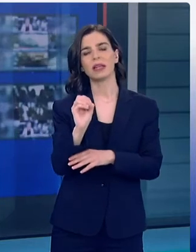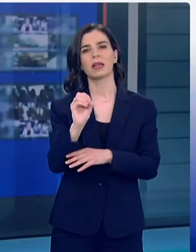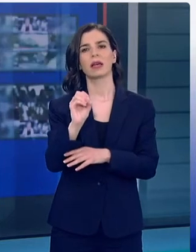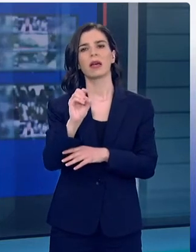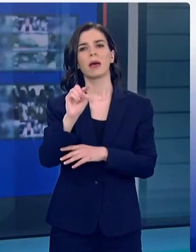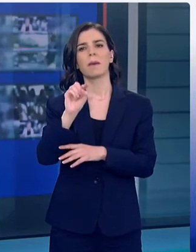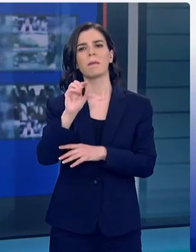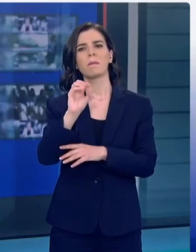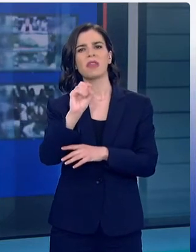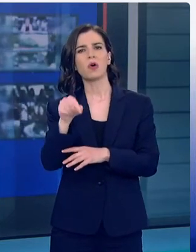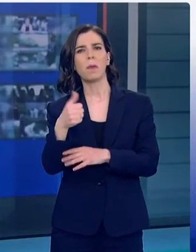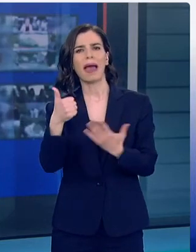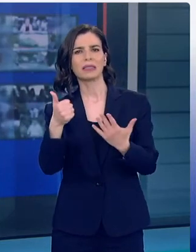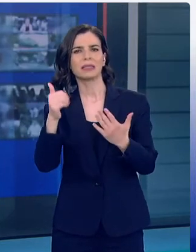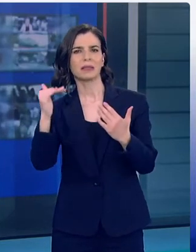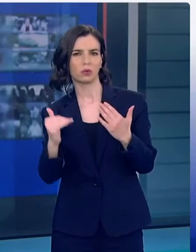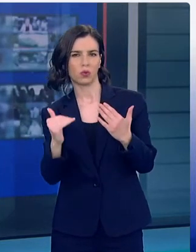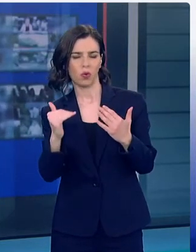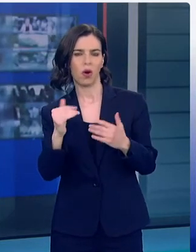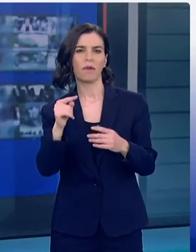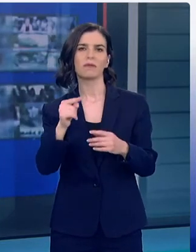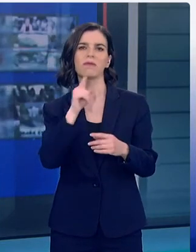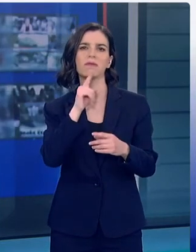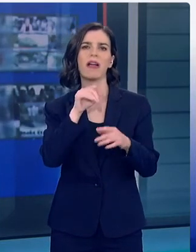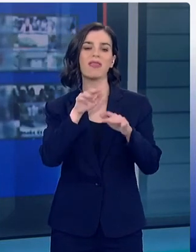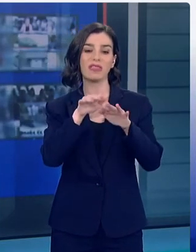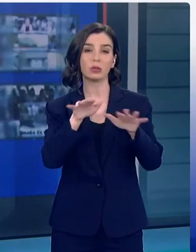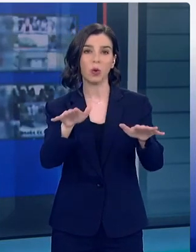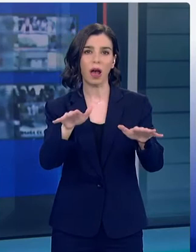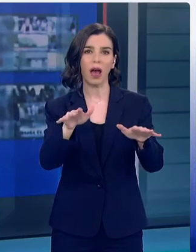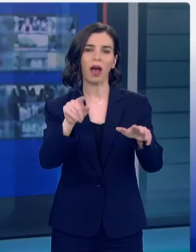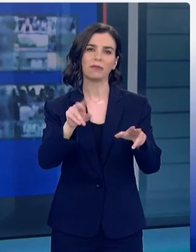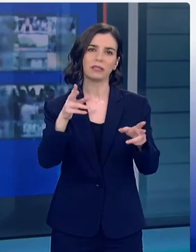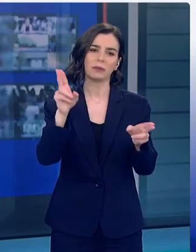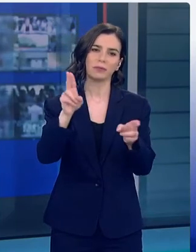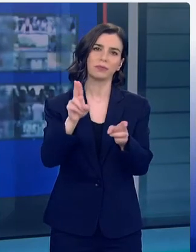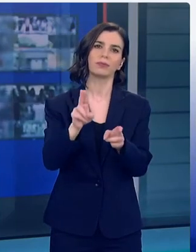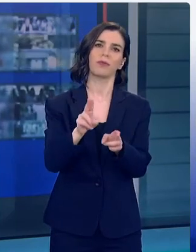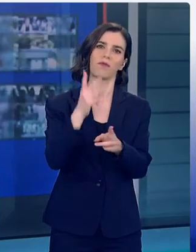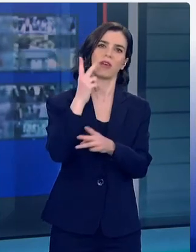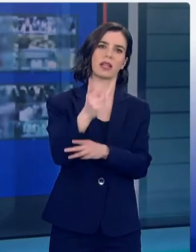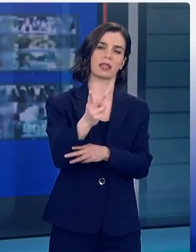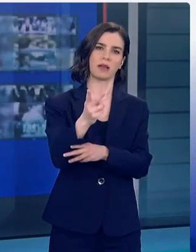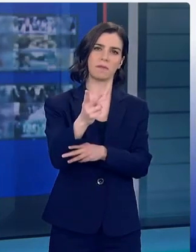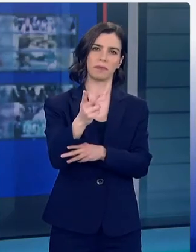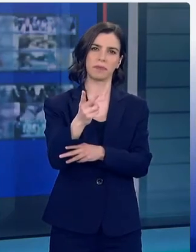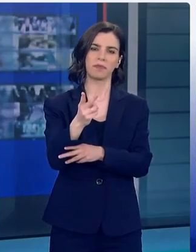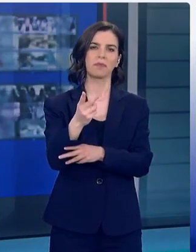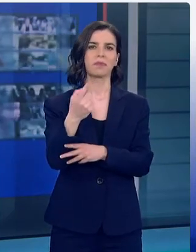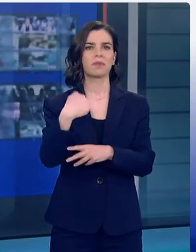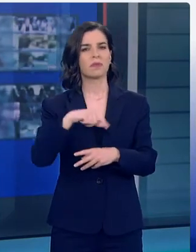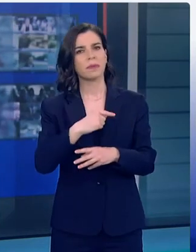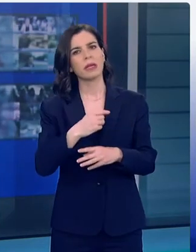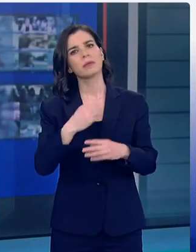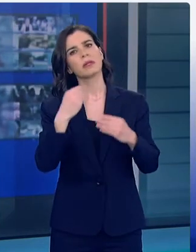0,6 και κάτω. Άρα είναι πολύ σημαντικός ο περιορισμός της διασποράς της νόσου στην πατρίδα μας αυτή τη στιγμή και θεωρώ ότι είμαστε μια πάρα